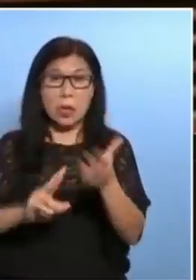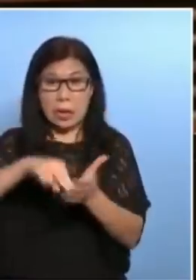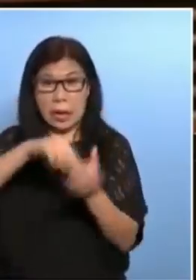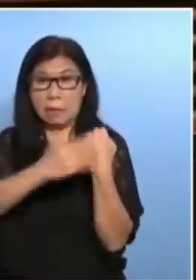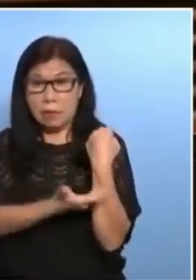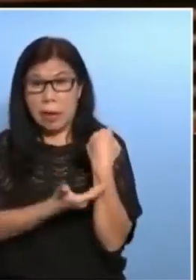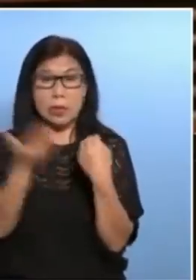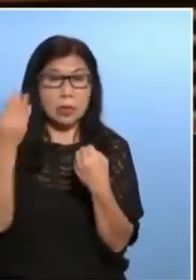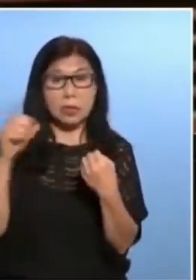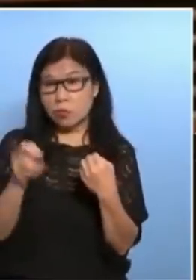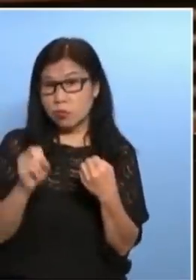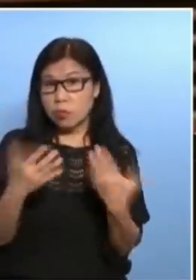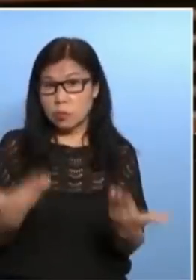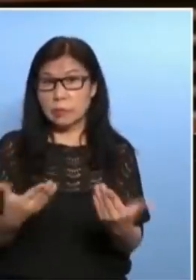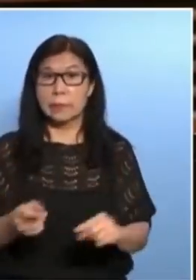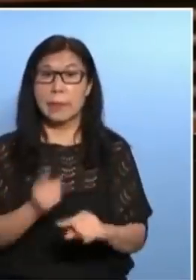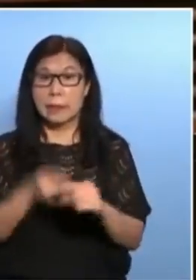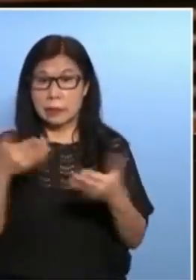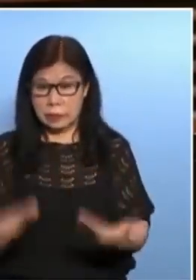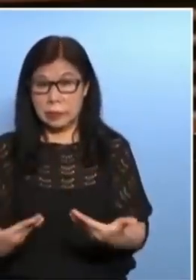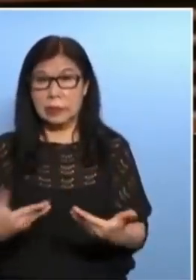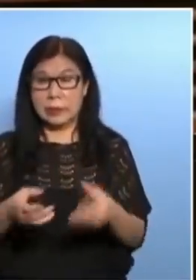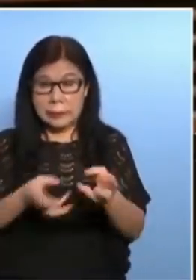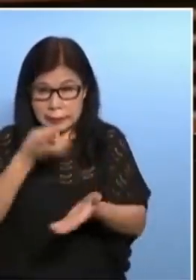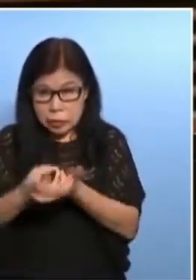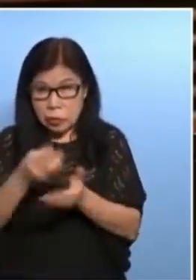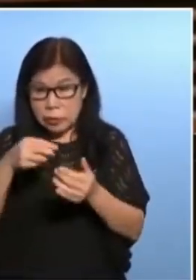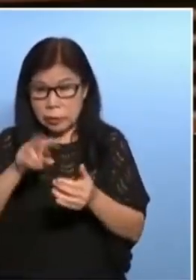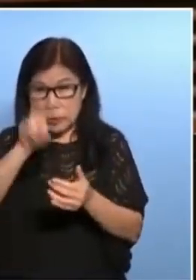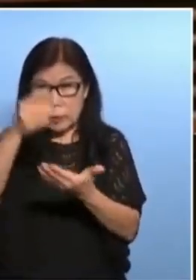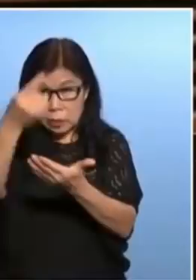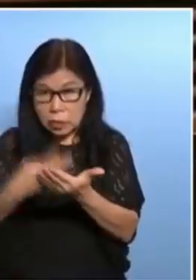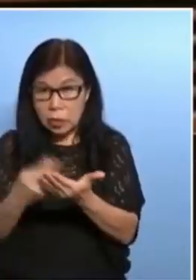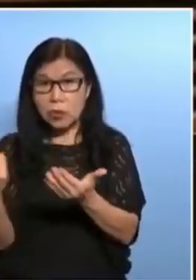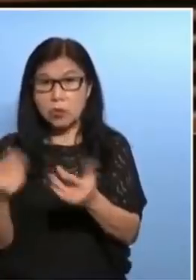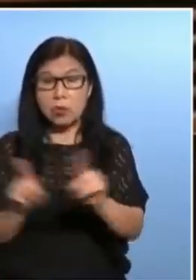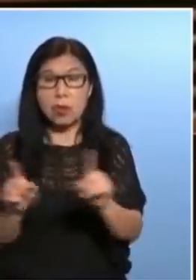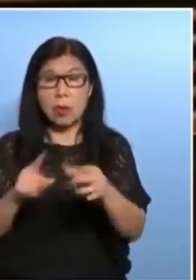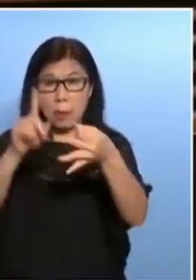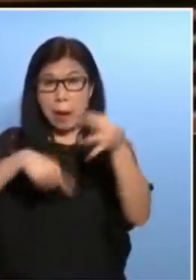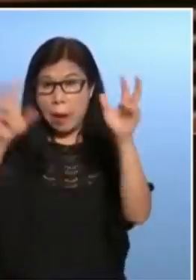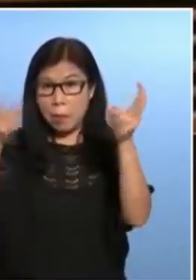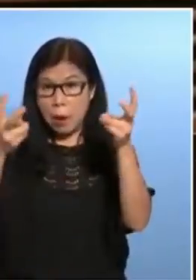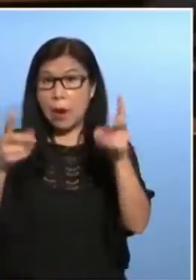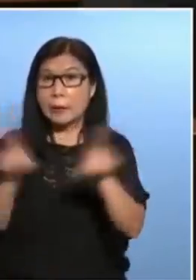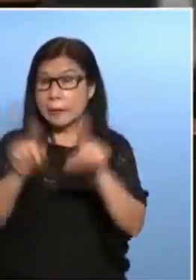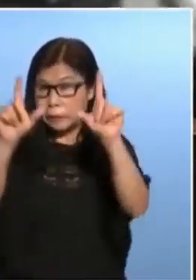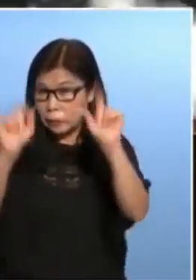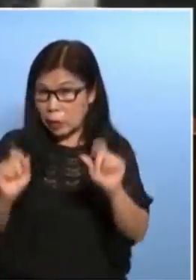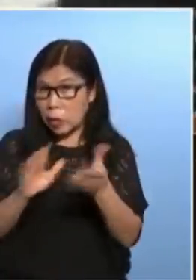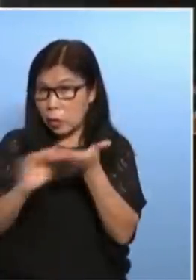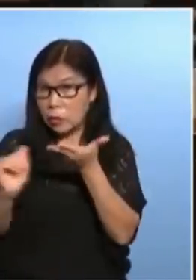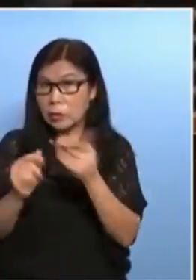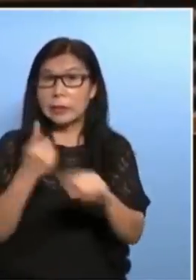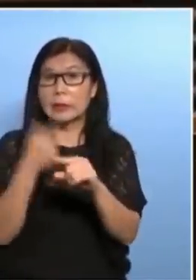原意。不過我想指出的是，我們如果仔細看一看條例草案的主題和弁言，我們就會得出一